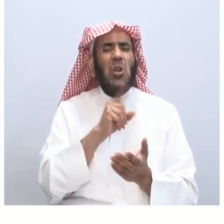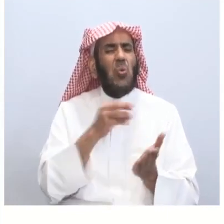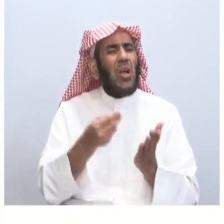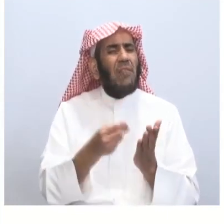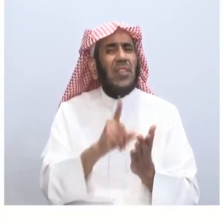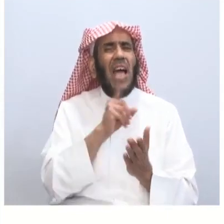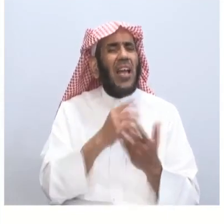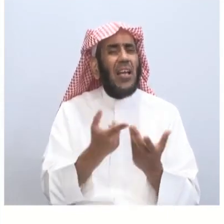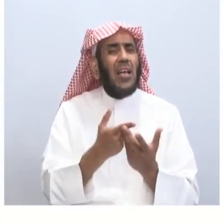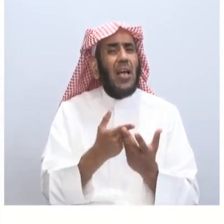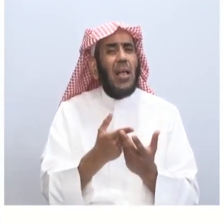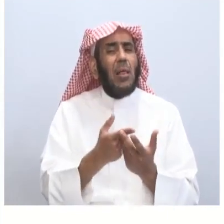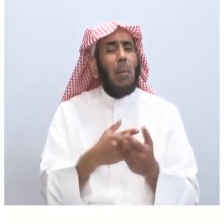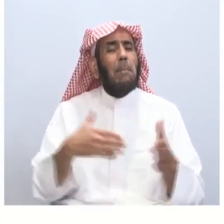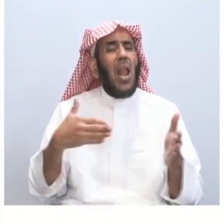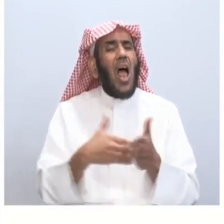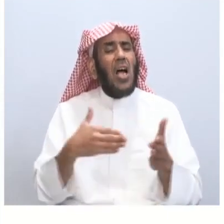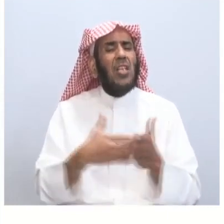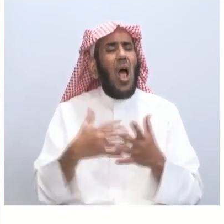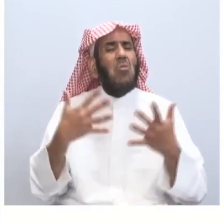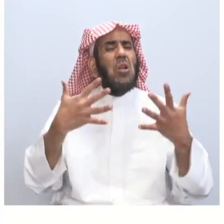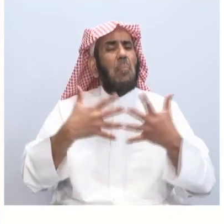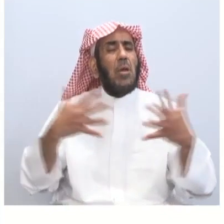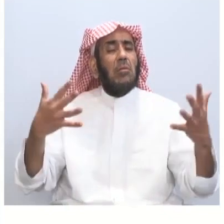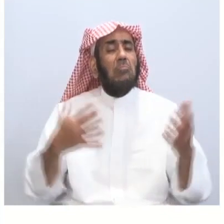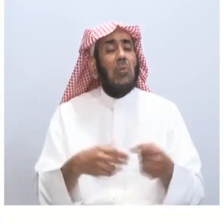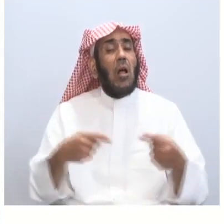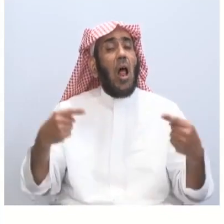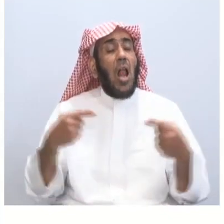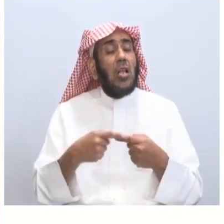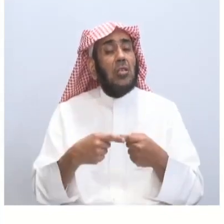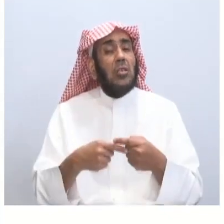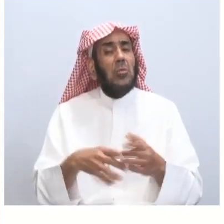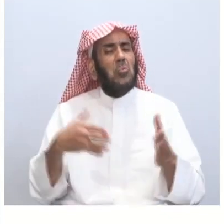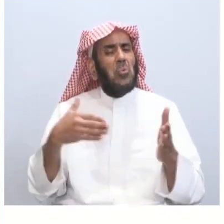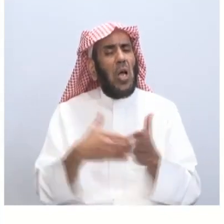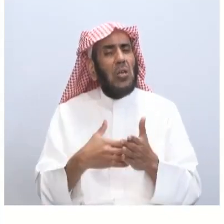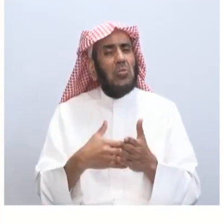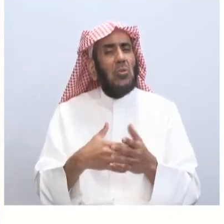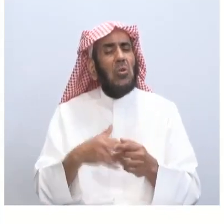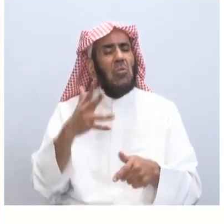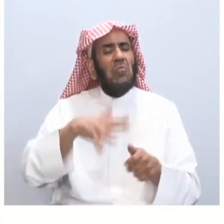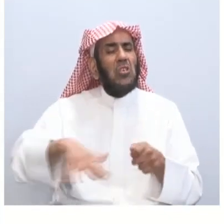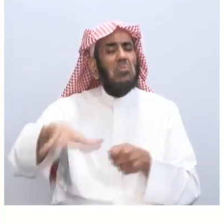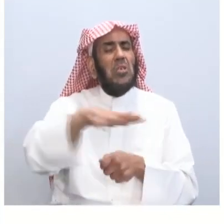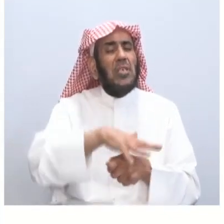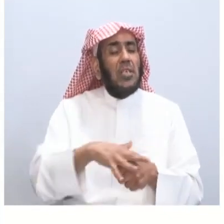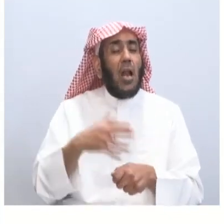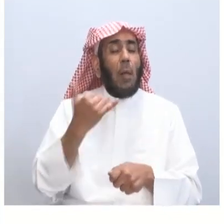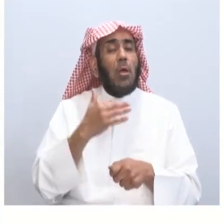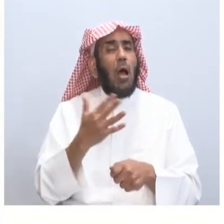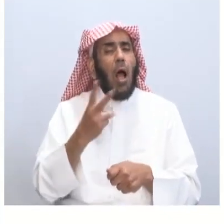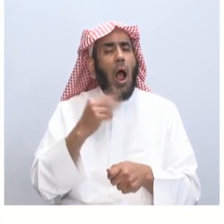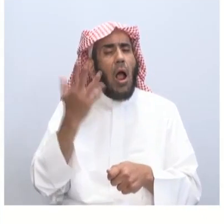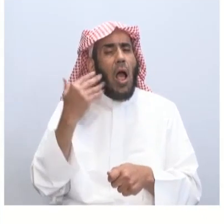يؤرخون بالاحداث الكبيره التي تحصل في شبه الجزيره العربيه كان